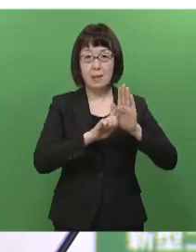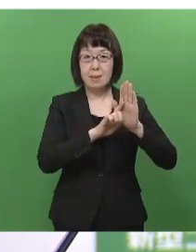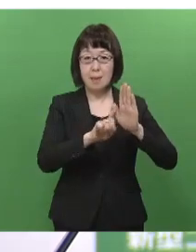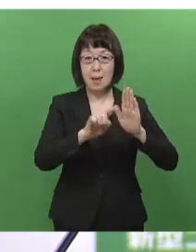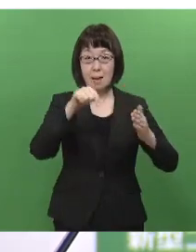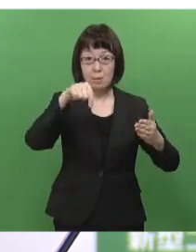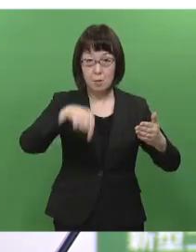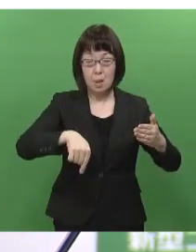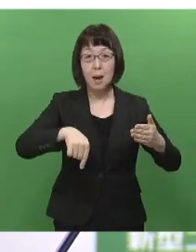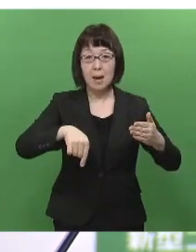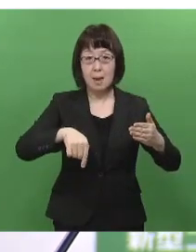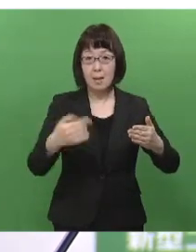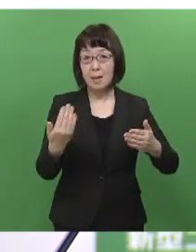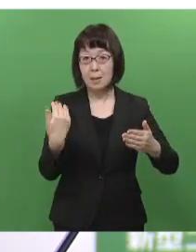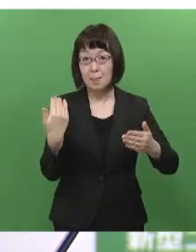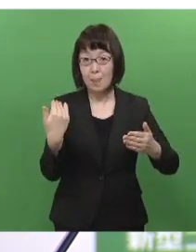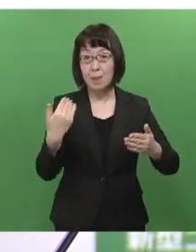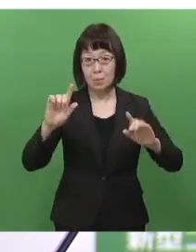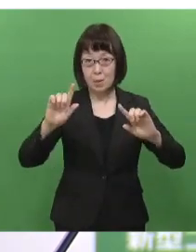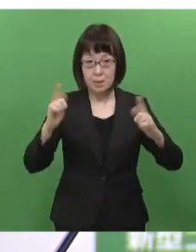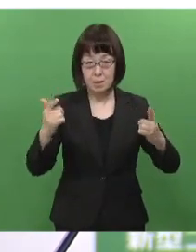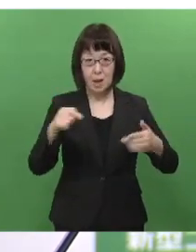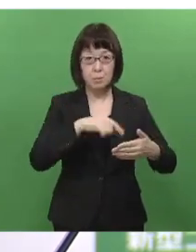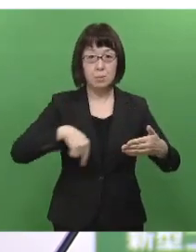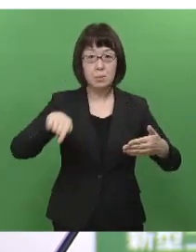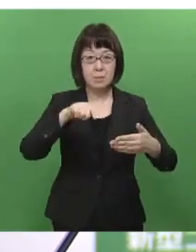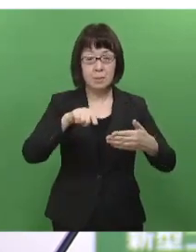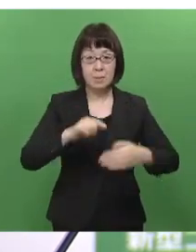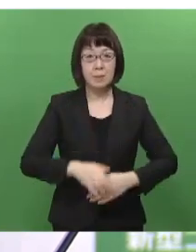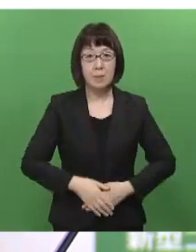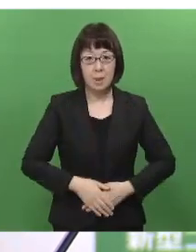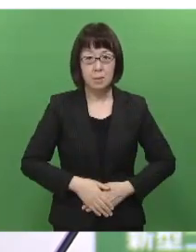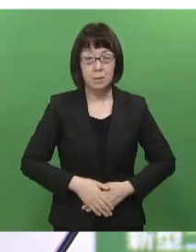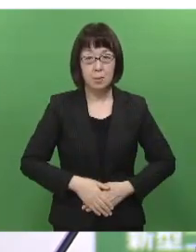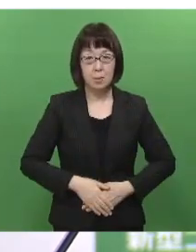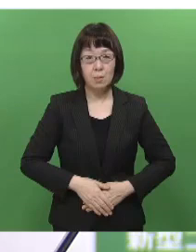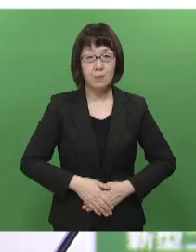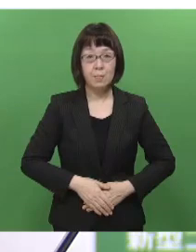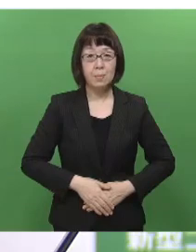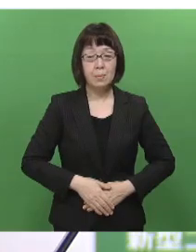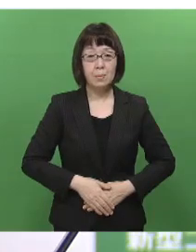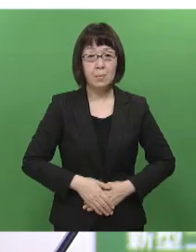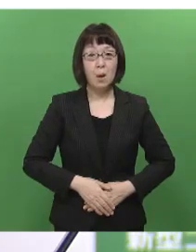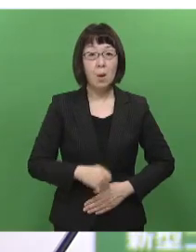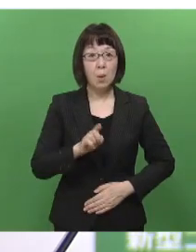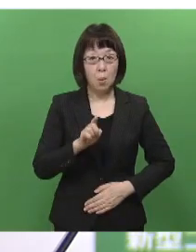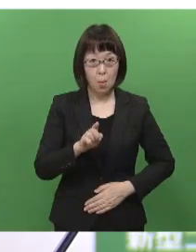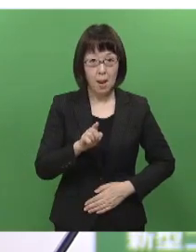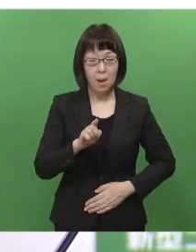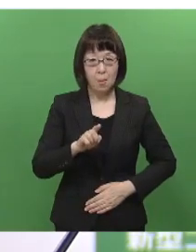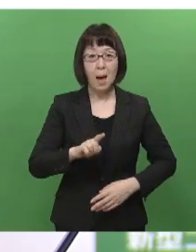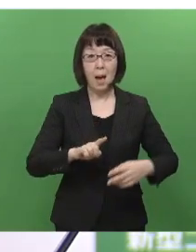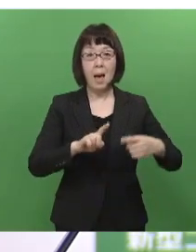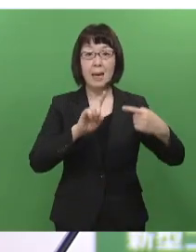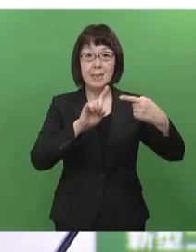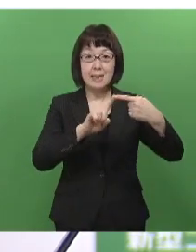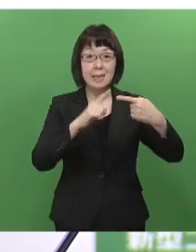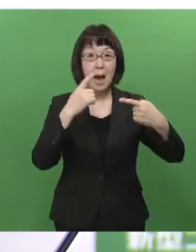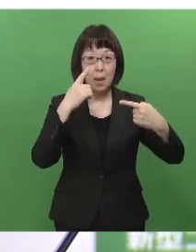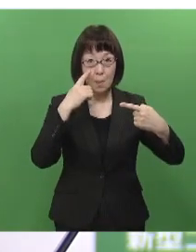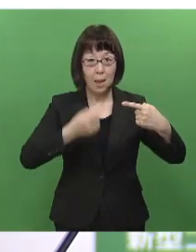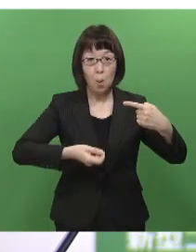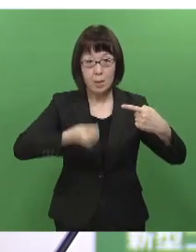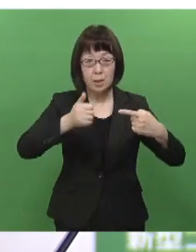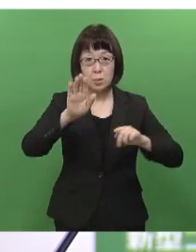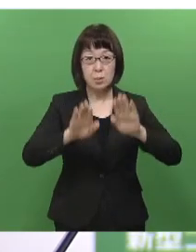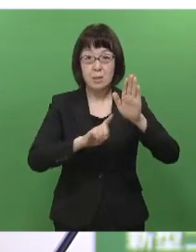の違いではないかと思います。これは最初の時のいわゆる緊急事